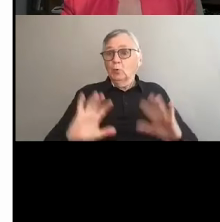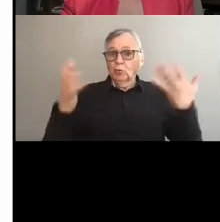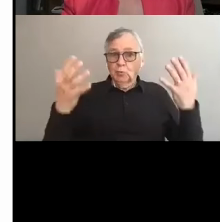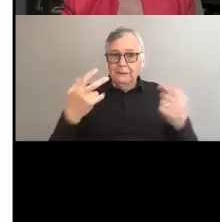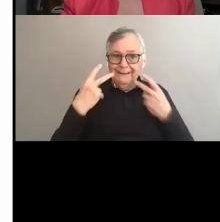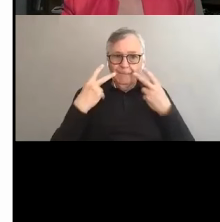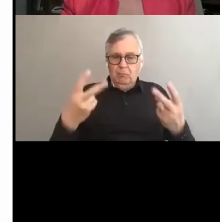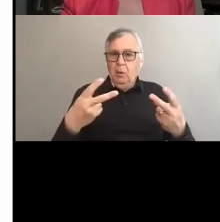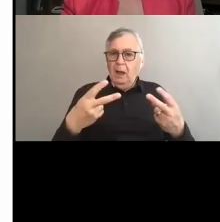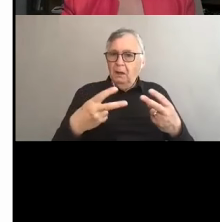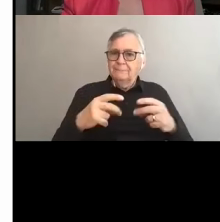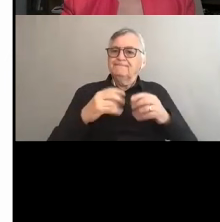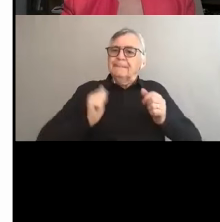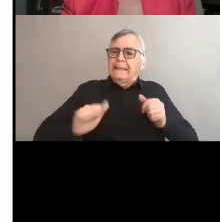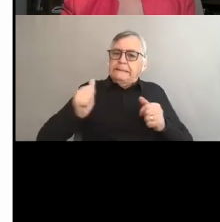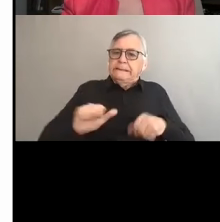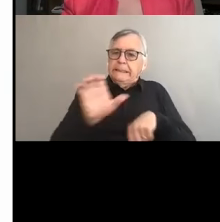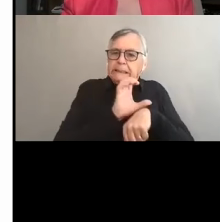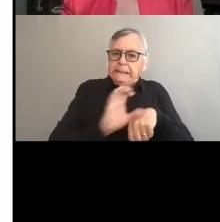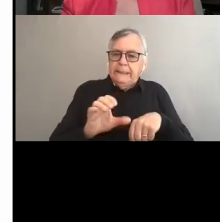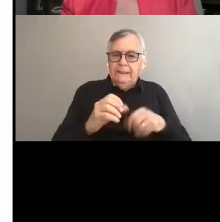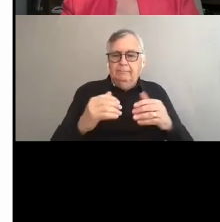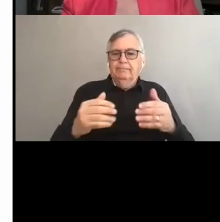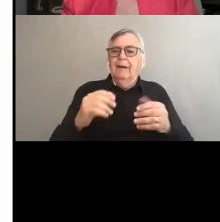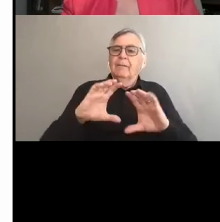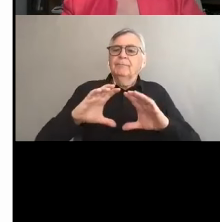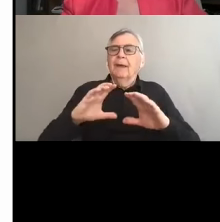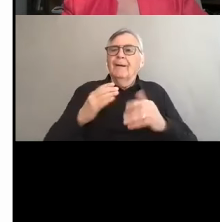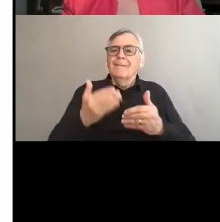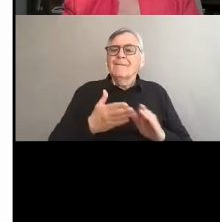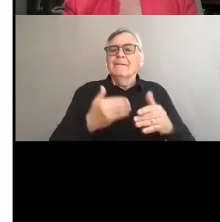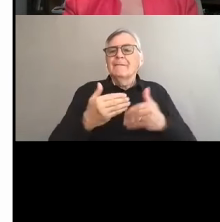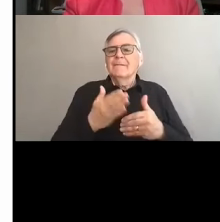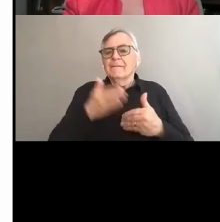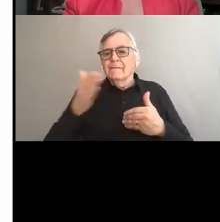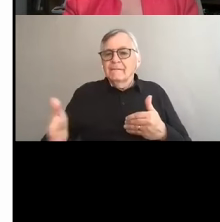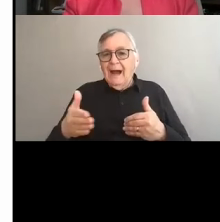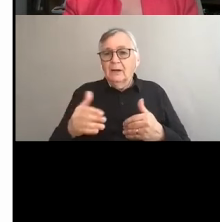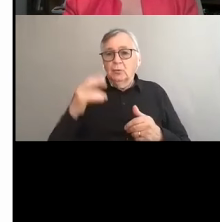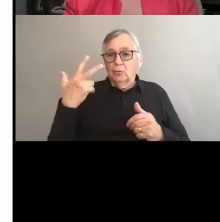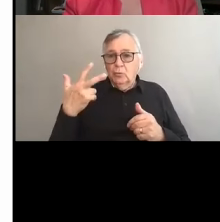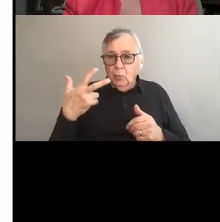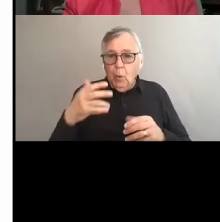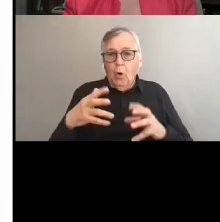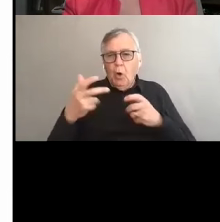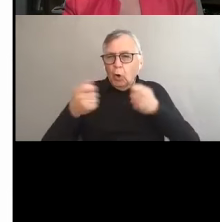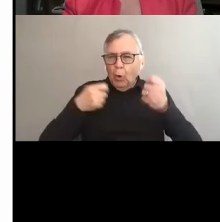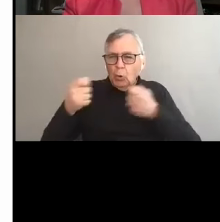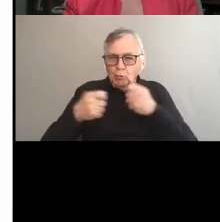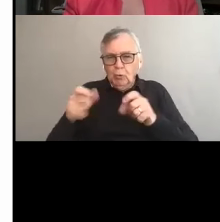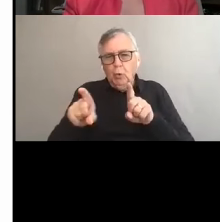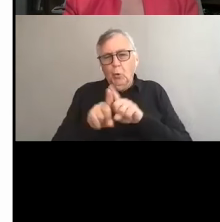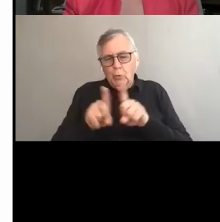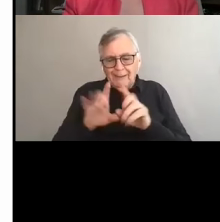que dans les essais cliniques de phase 3, donc les essais cliniques randomisés à double insu, contrôlés par un